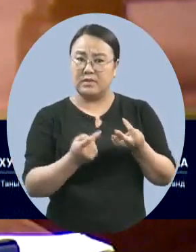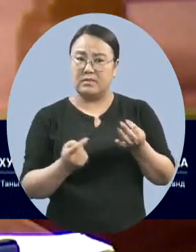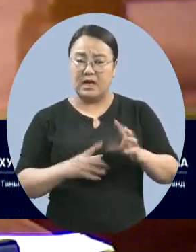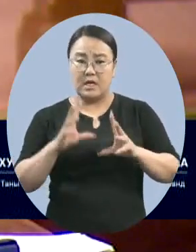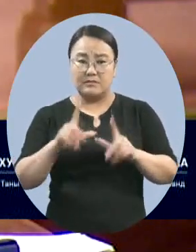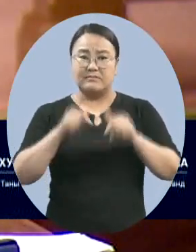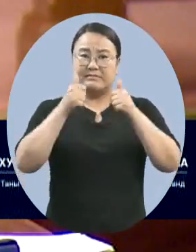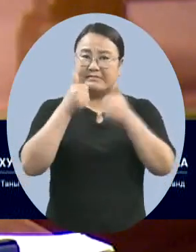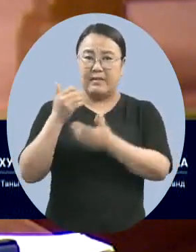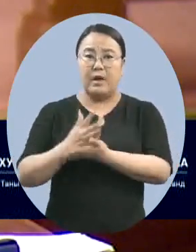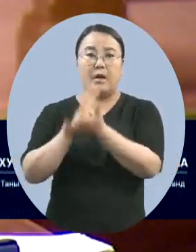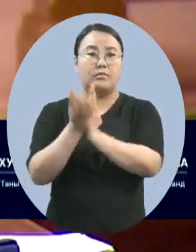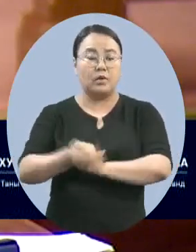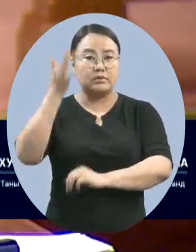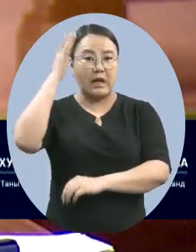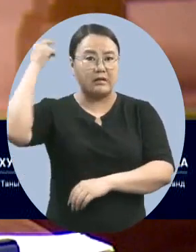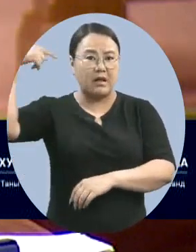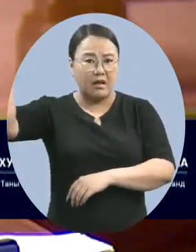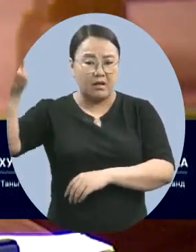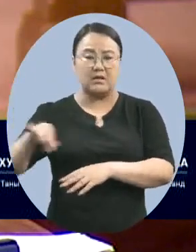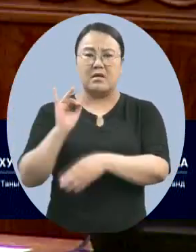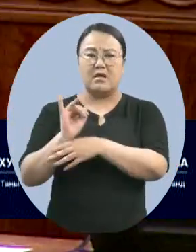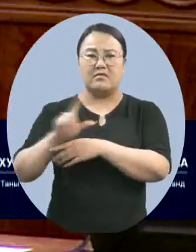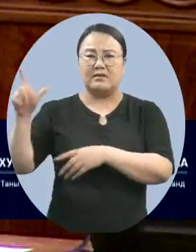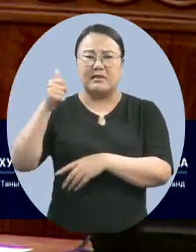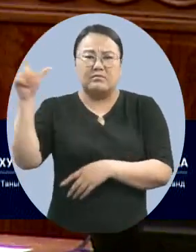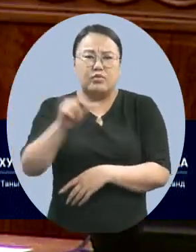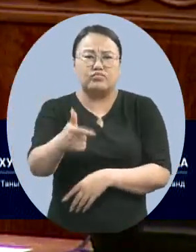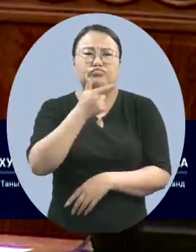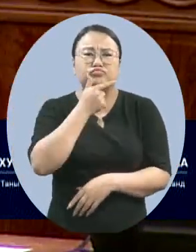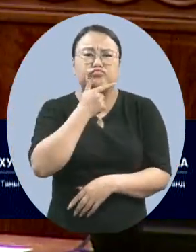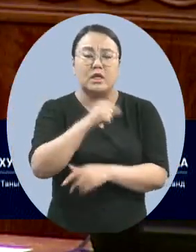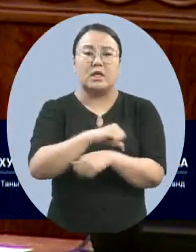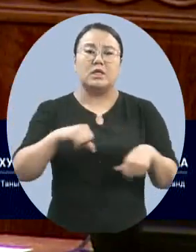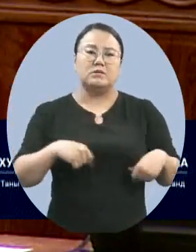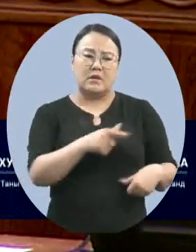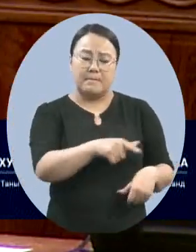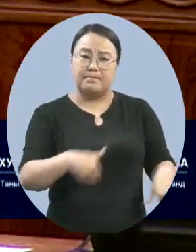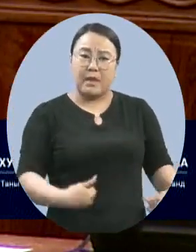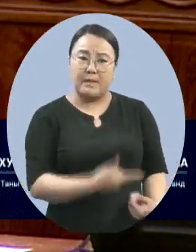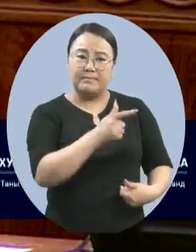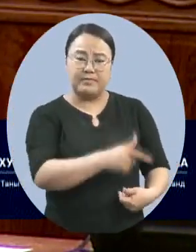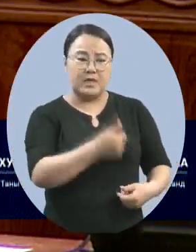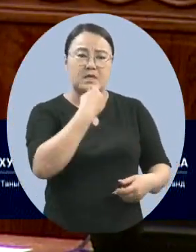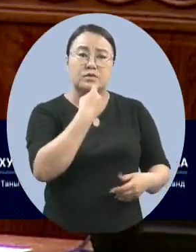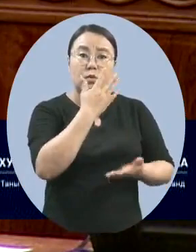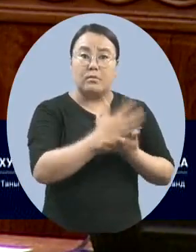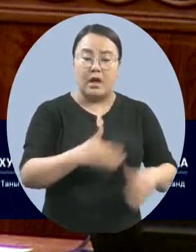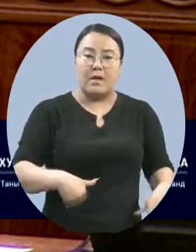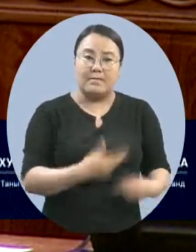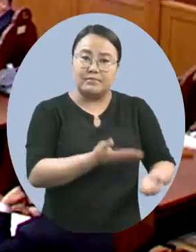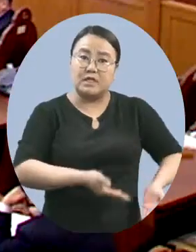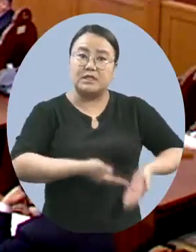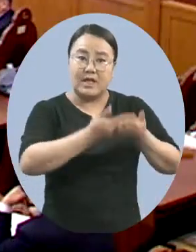өөрчлөлтүүд гарч ирсэн ч гадаад хүчин зүйлийн нөлөөгөөр инфляц төдийлөн буурахгүй, иргэдийн бодит орлогот нөлөөлж байгаа учраас